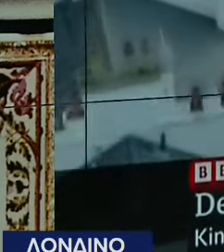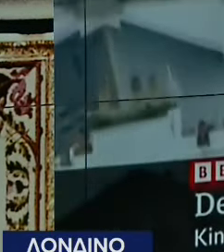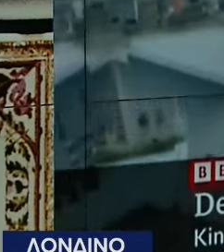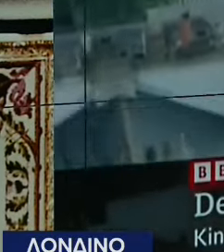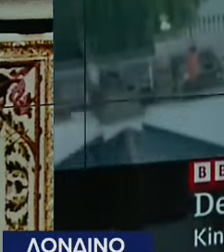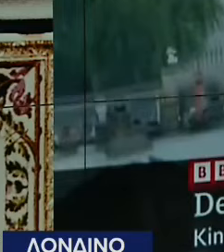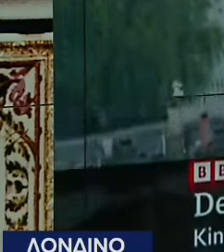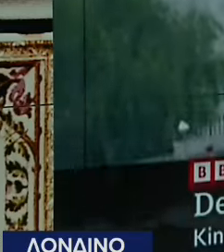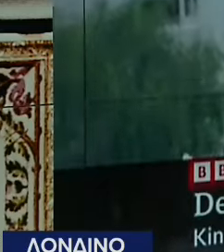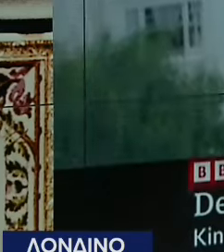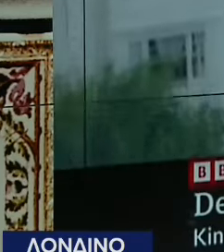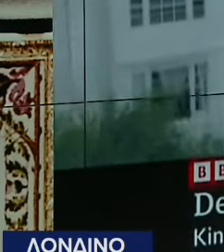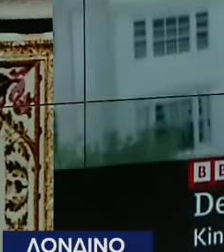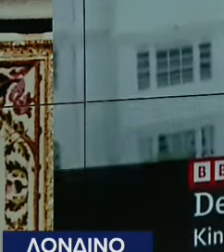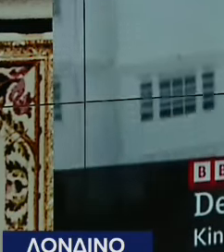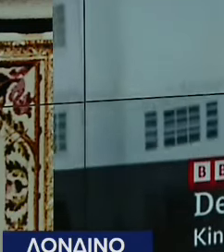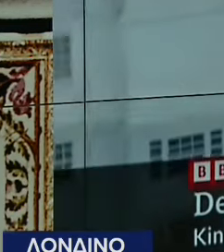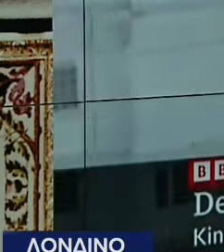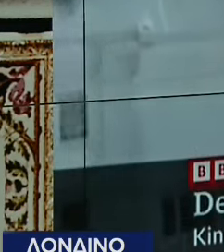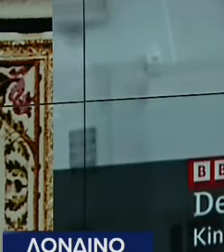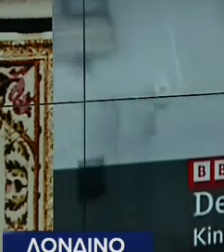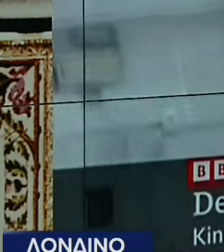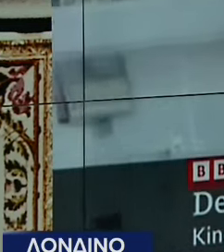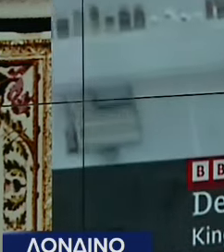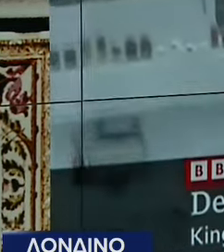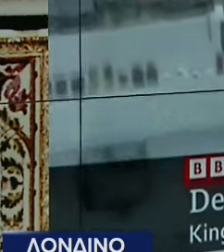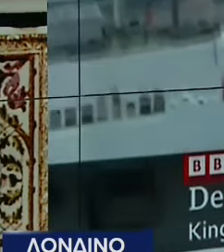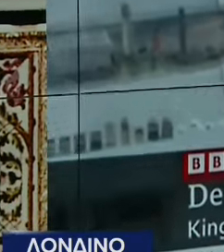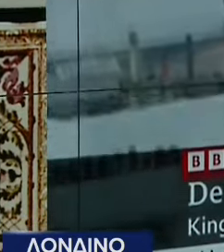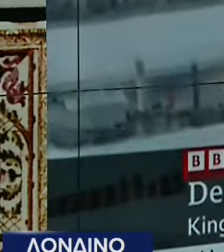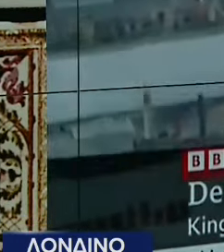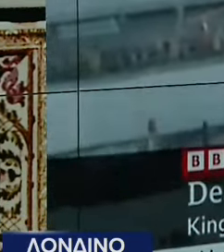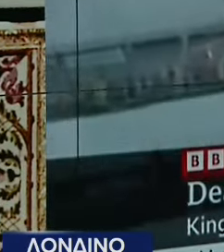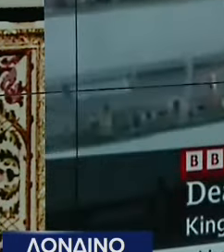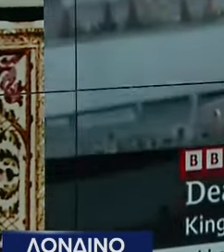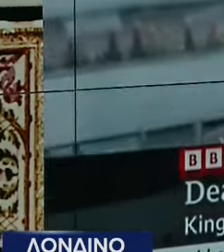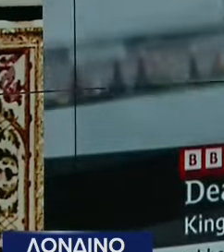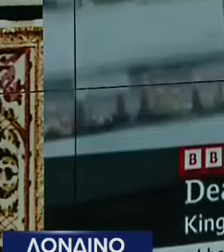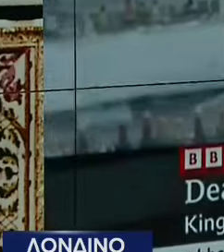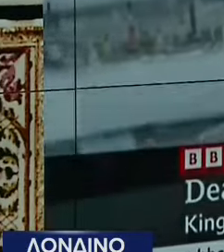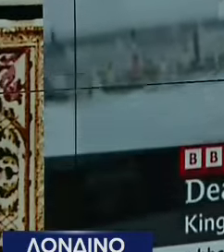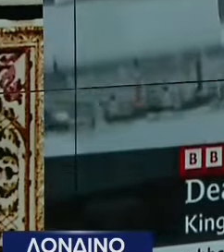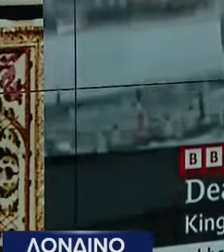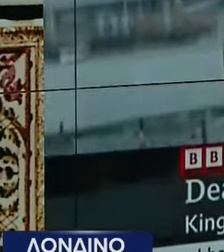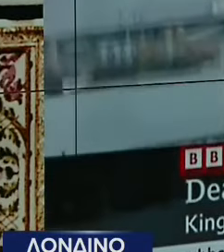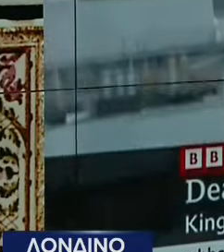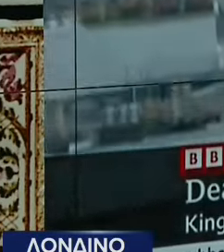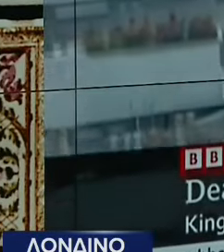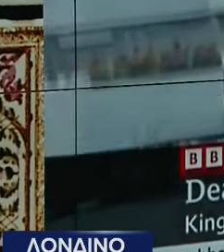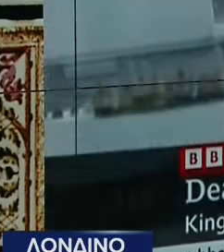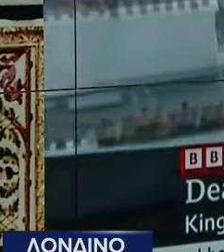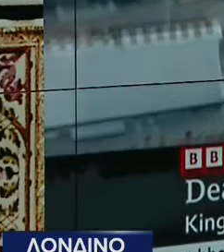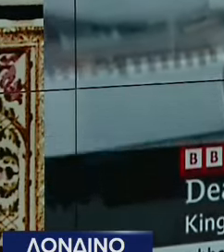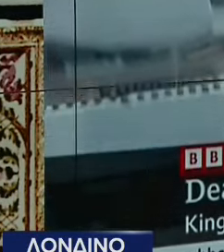όλοι στις 8. Είναι εξελίξεις κρίσιμες. Πέρα από το πολύ εντυπωσιακό lifestyle που κουβαλάνε, ξαναλέω, έχουν μεγάλη